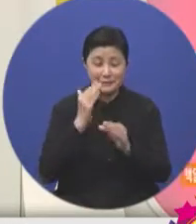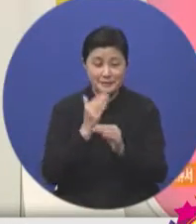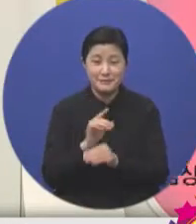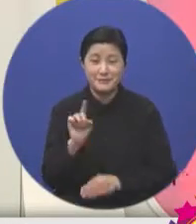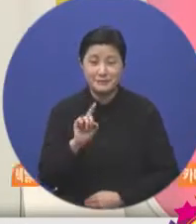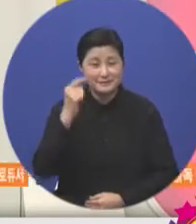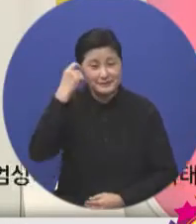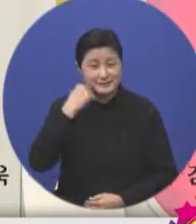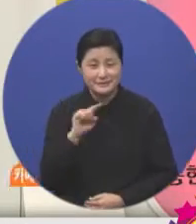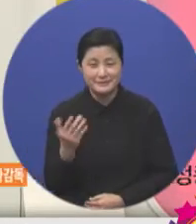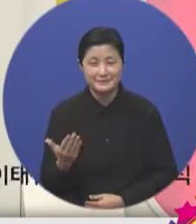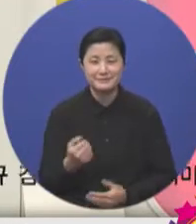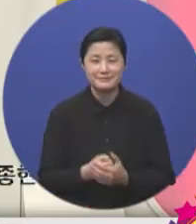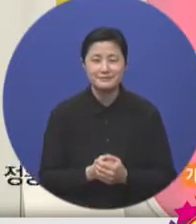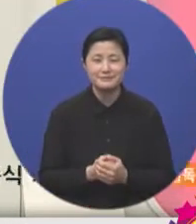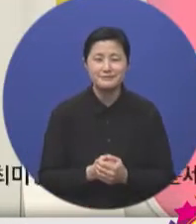어떠셨어요?